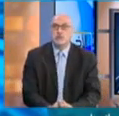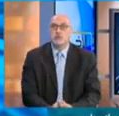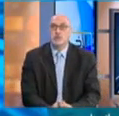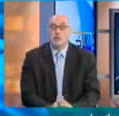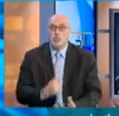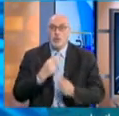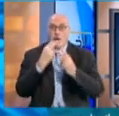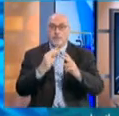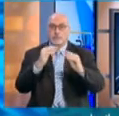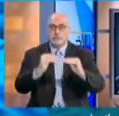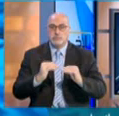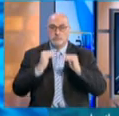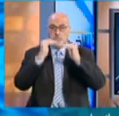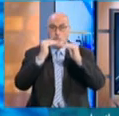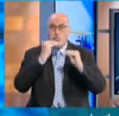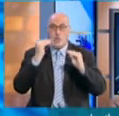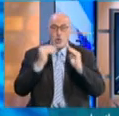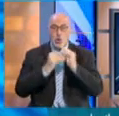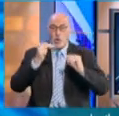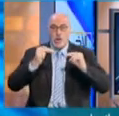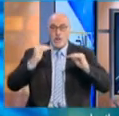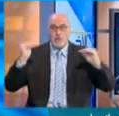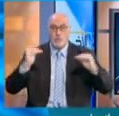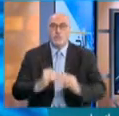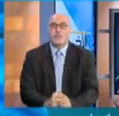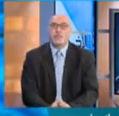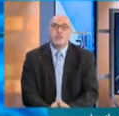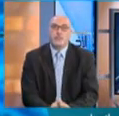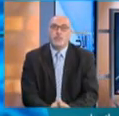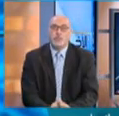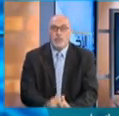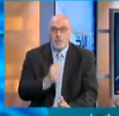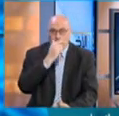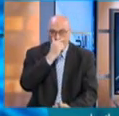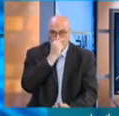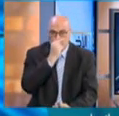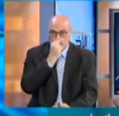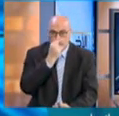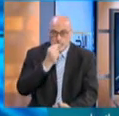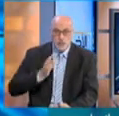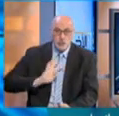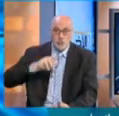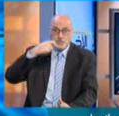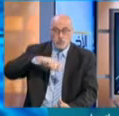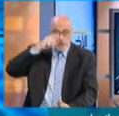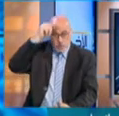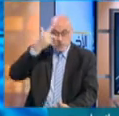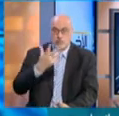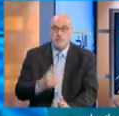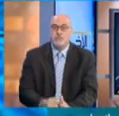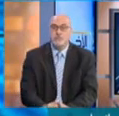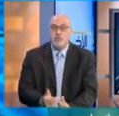للوصول بها إلى أفضل المستويات المأمولة. رئيس الجمهورية أبرز تقديره